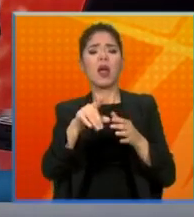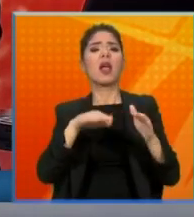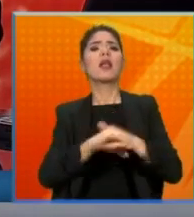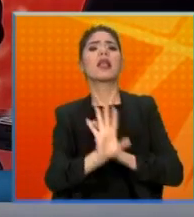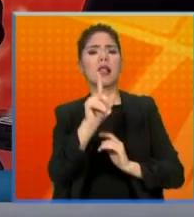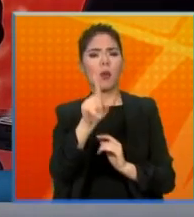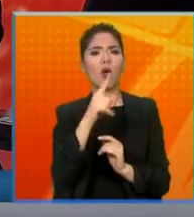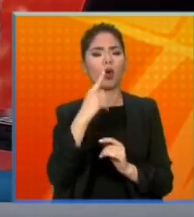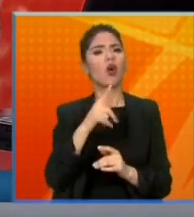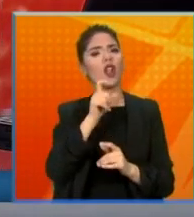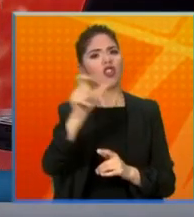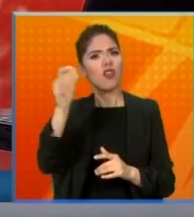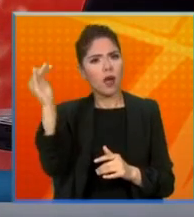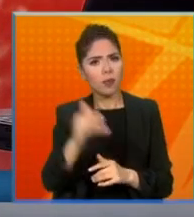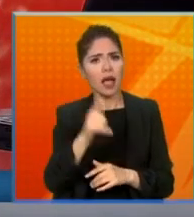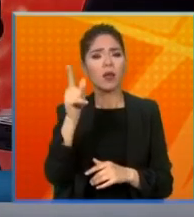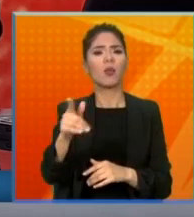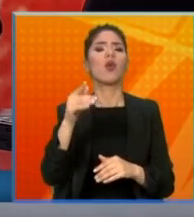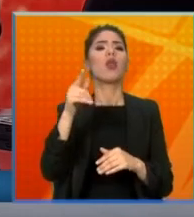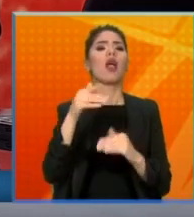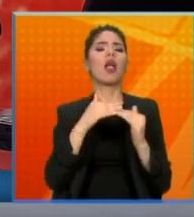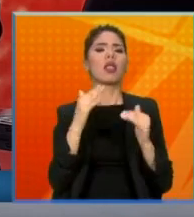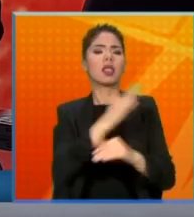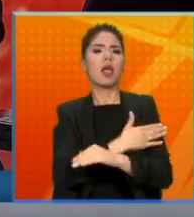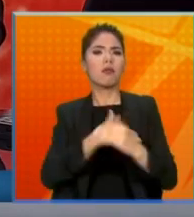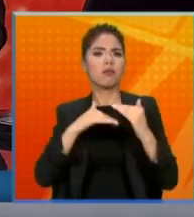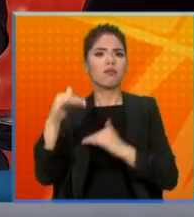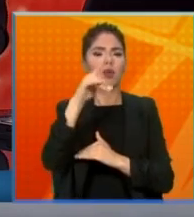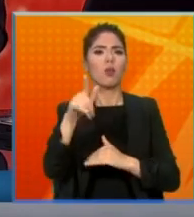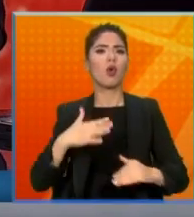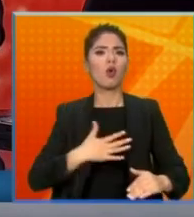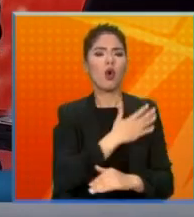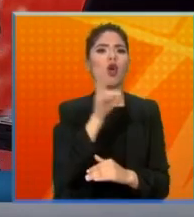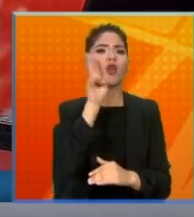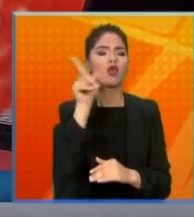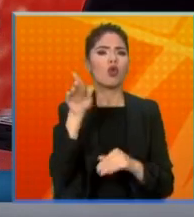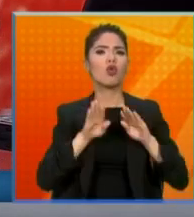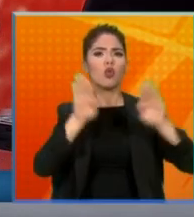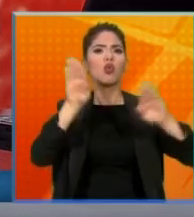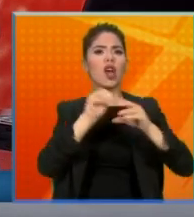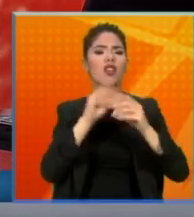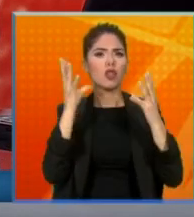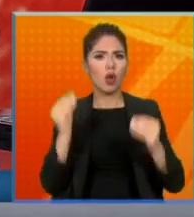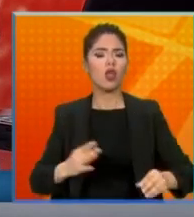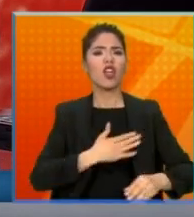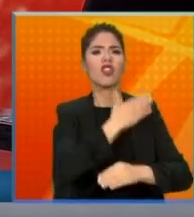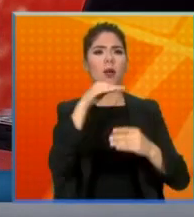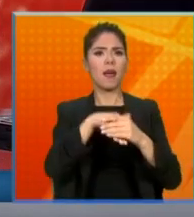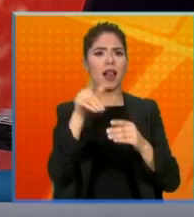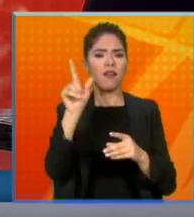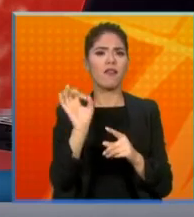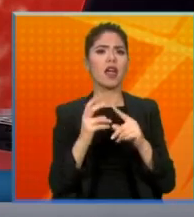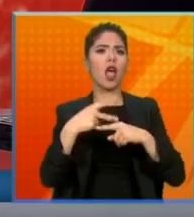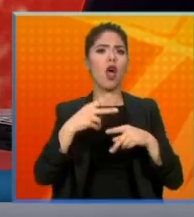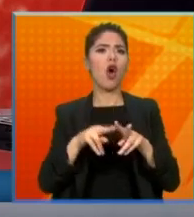yaklaşan büyük kongre öncesinde tansiyon da giderek yükseliyor. Olaylı kongrelerin sonuncusu Uşak'ta yaşandı. CHP'li vekil